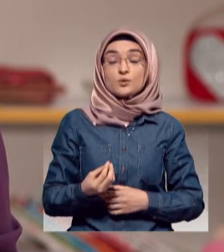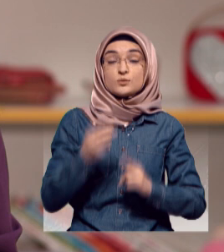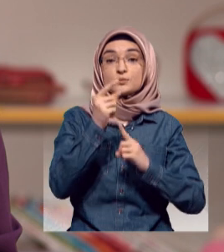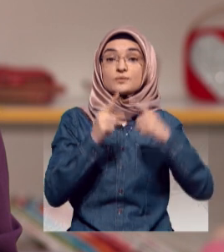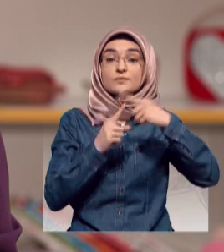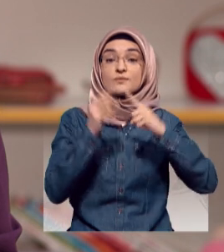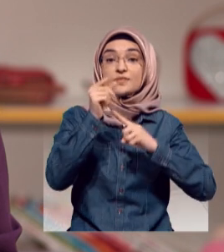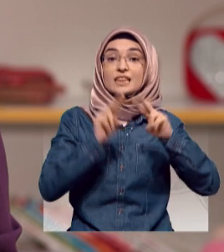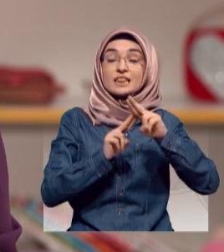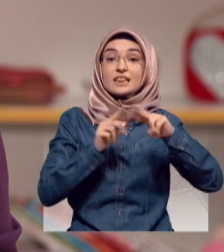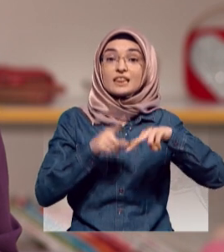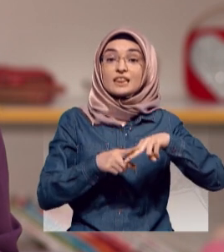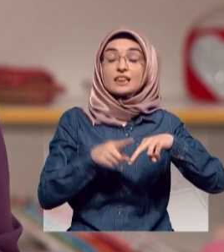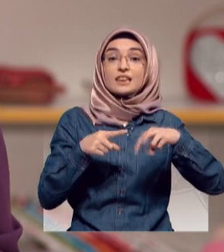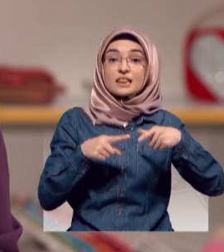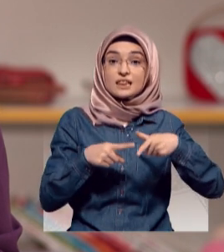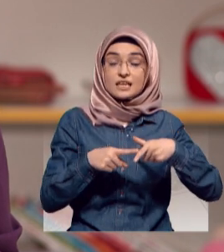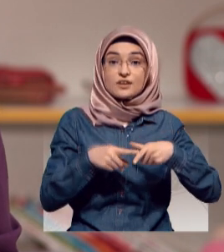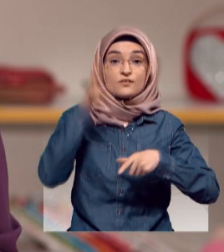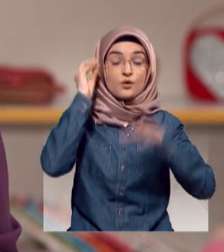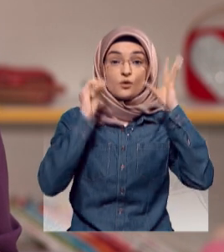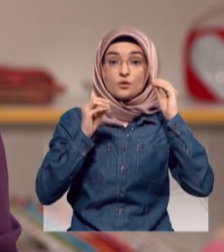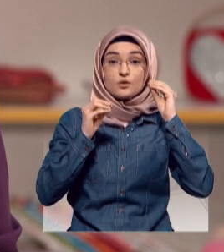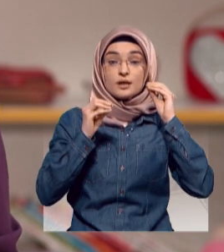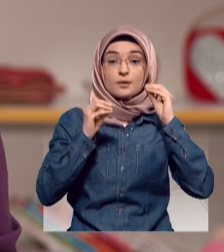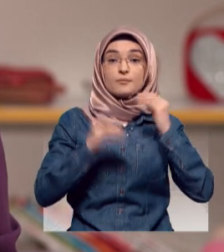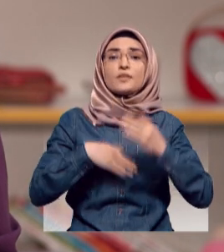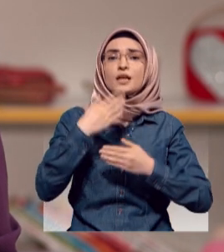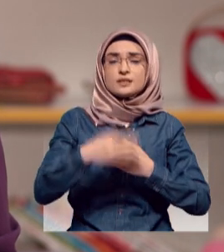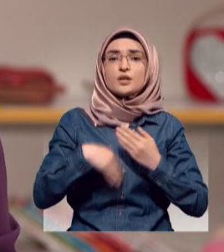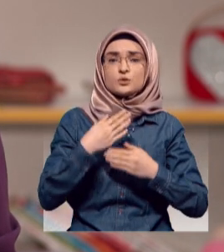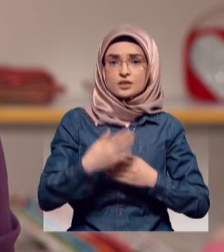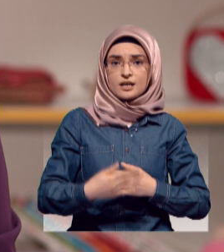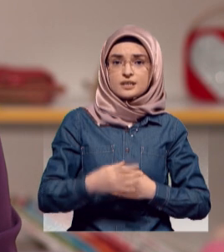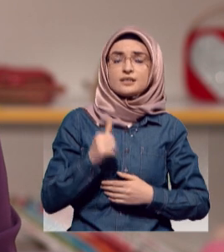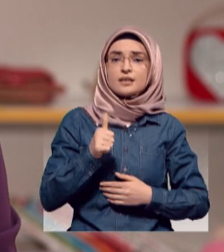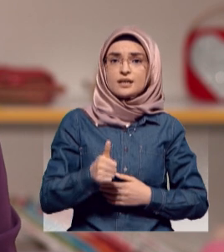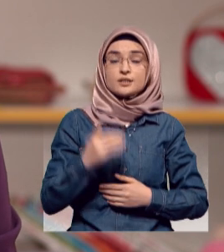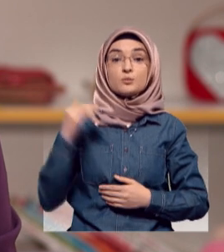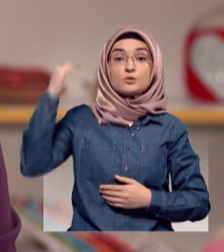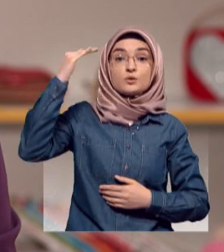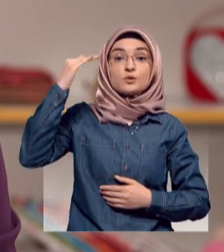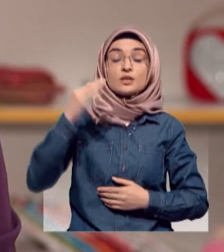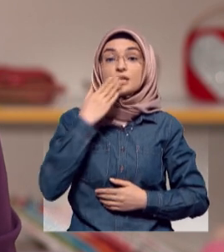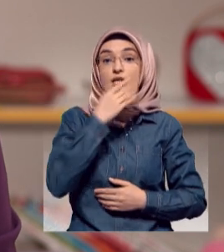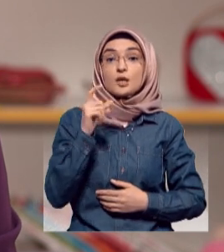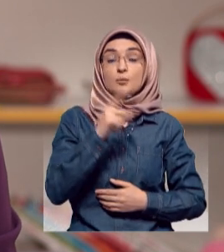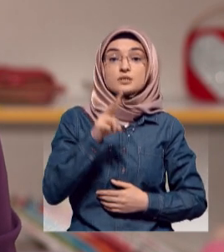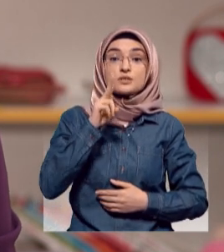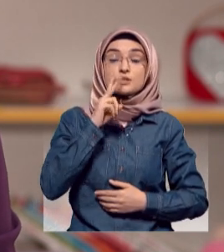İtikafla tanış. İtikaf, ilerleyen günlerde büyüklerinin özellikle Ramazan'ın son 10